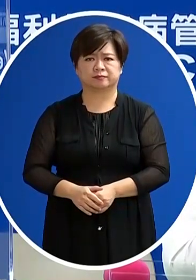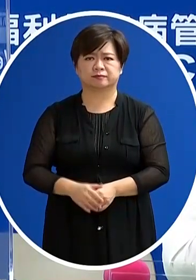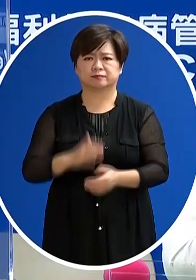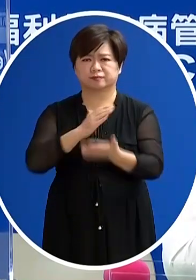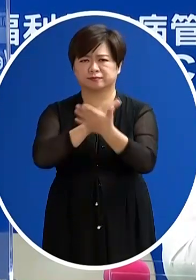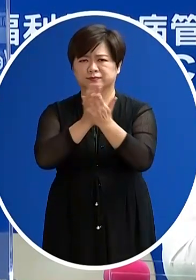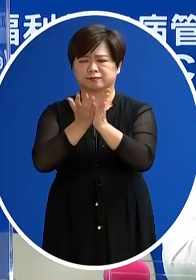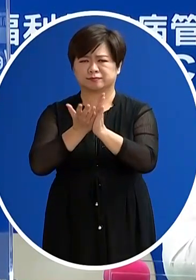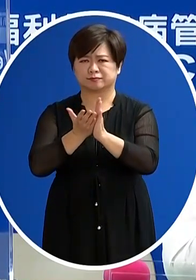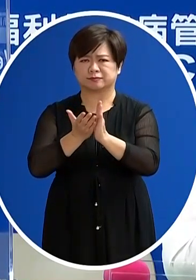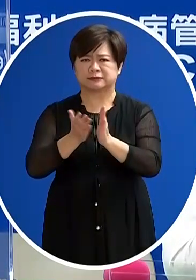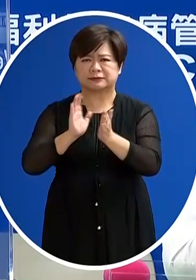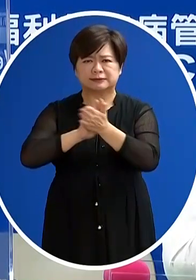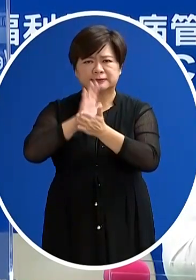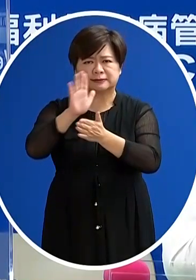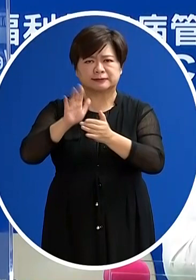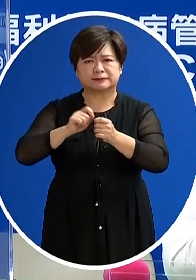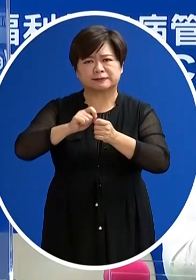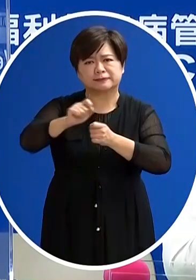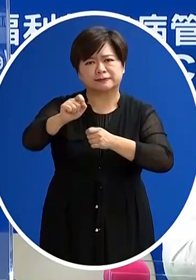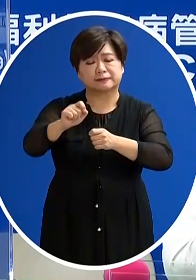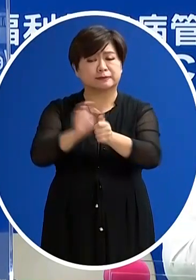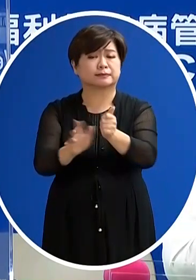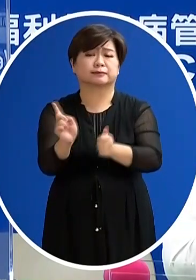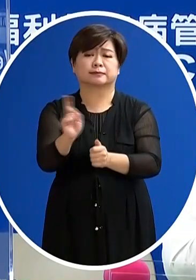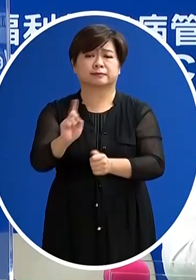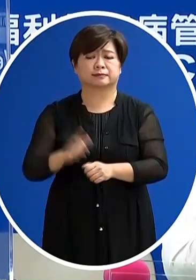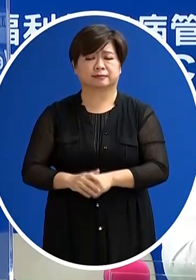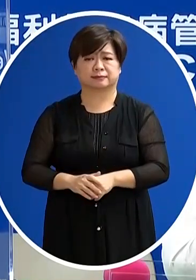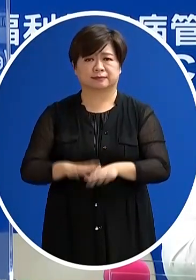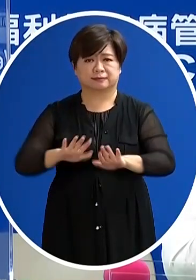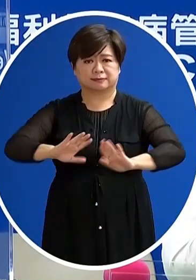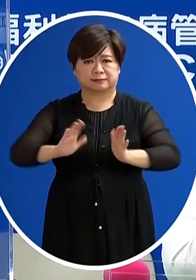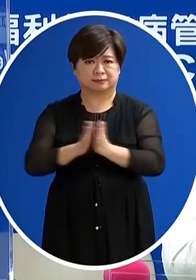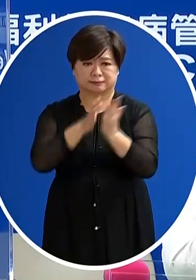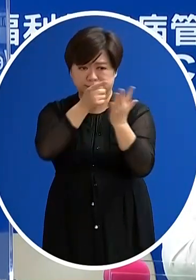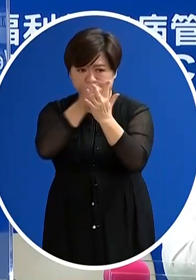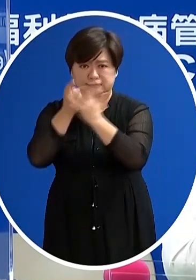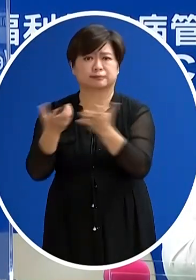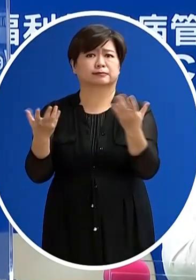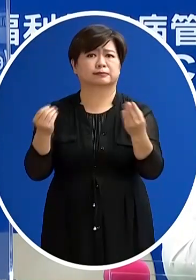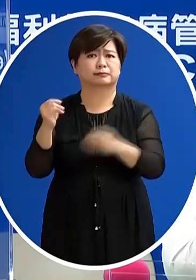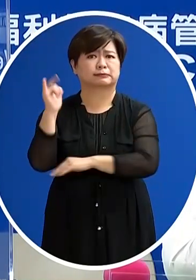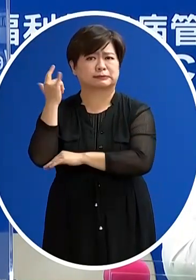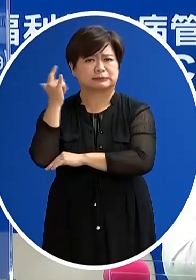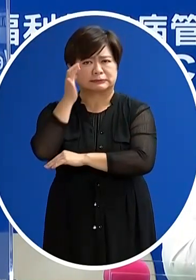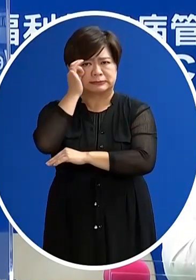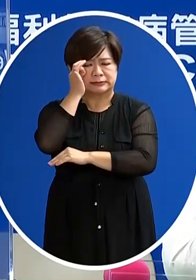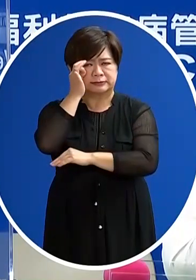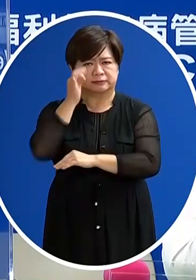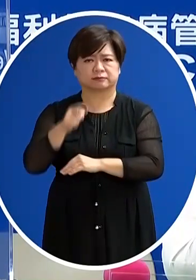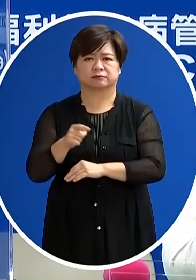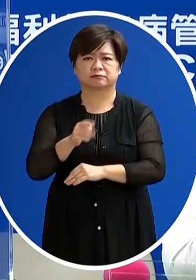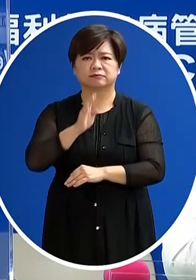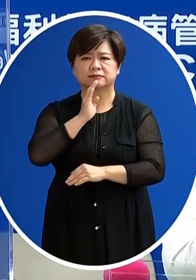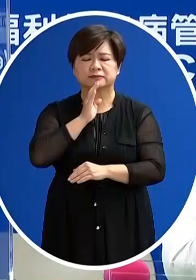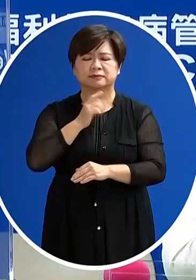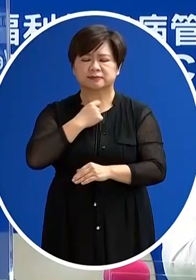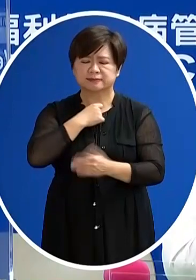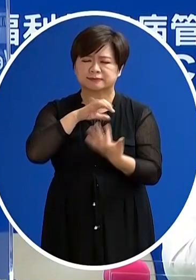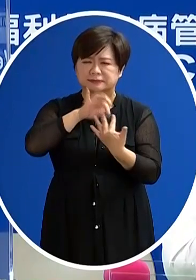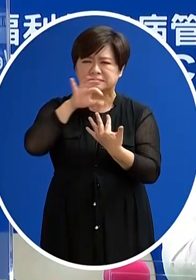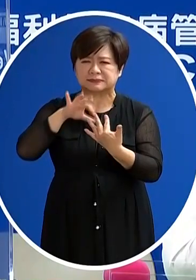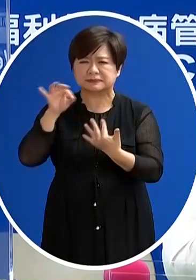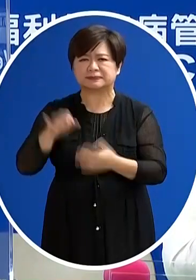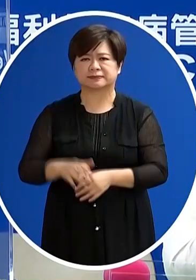长远的影响也确实不是在短时间就能够完全都明白，好，那这都是一种选择了哈。